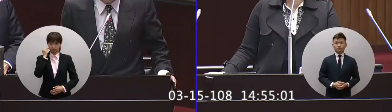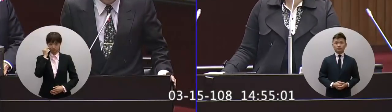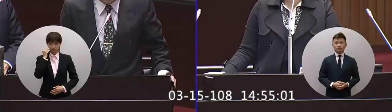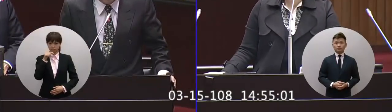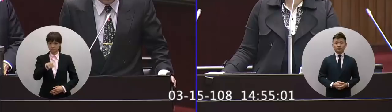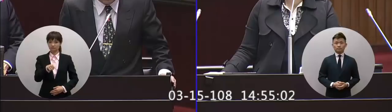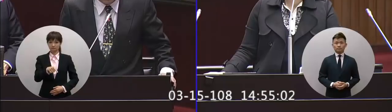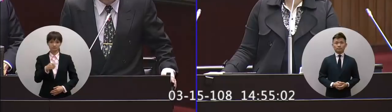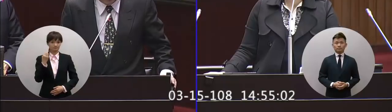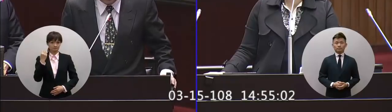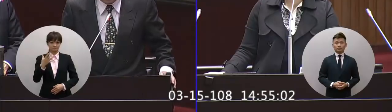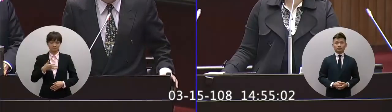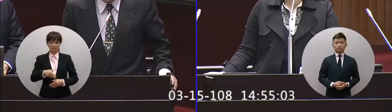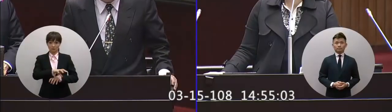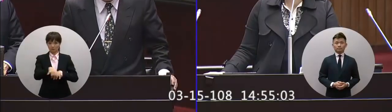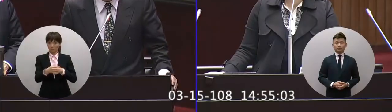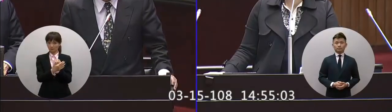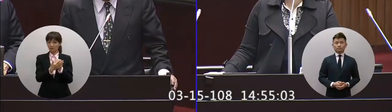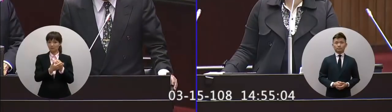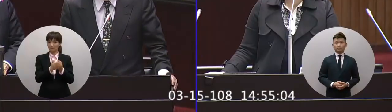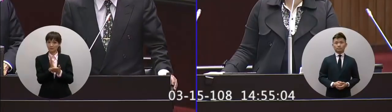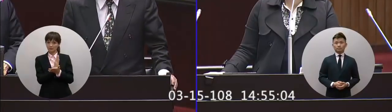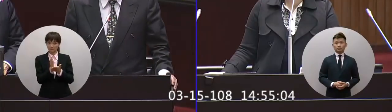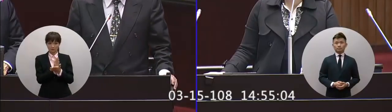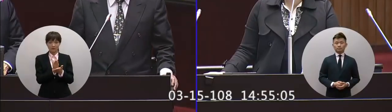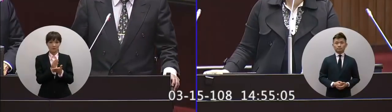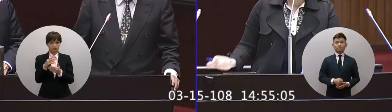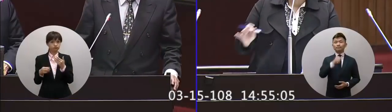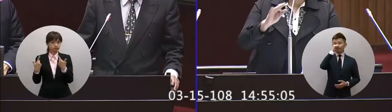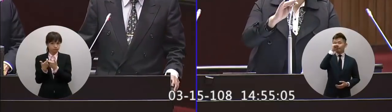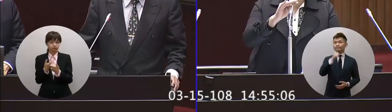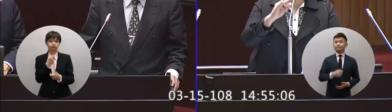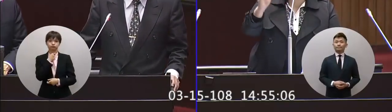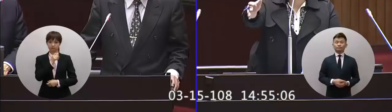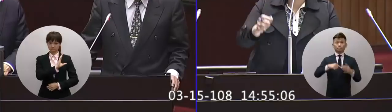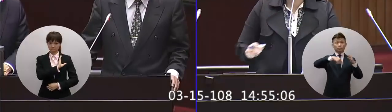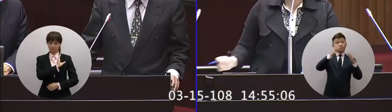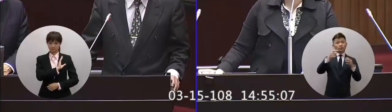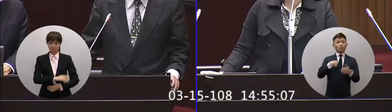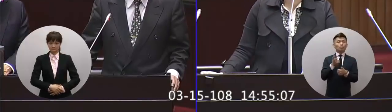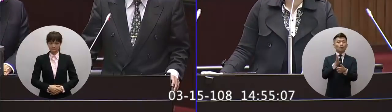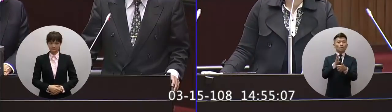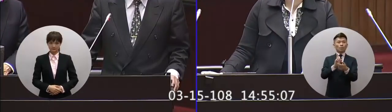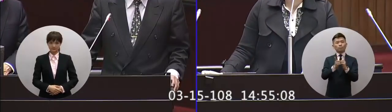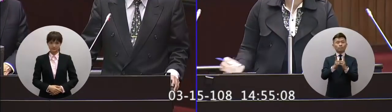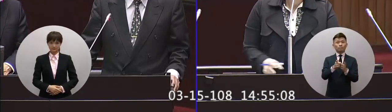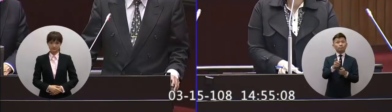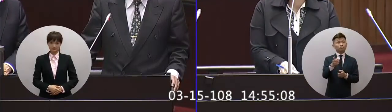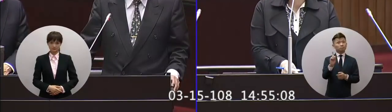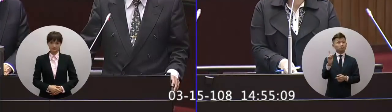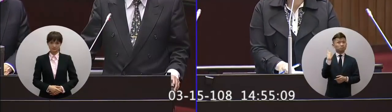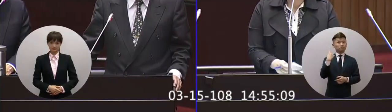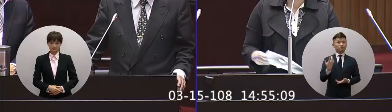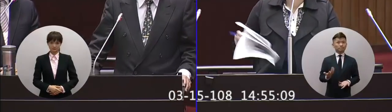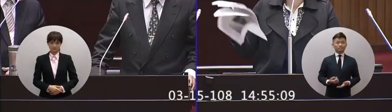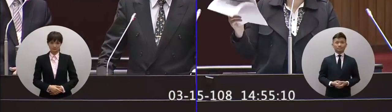谓需实施环评的认定标准，那当然需要实施环评。 好，院长，我为什么要这样问你知道吗？